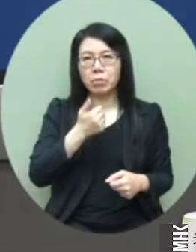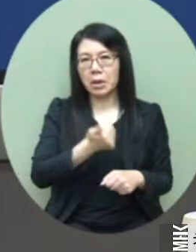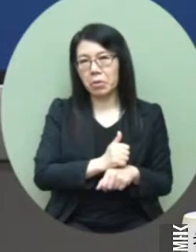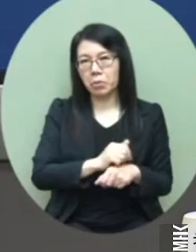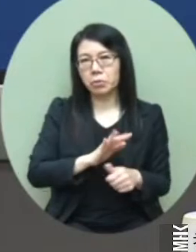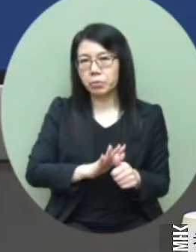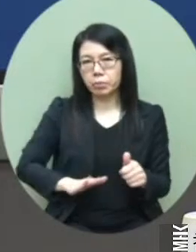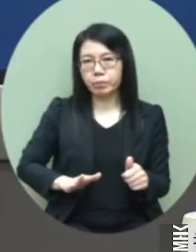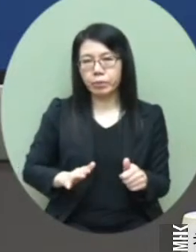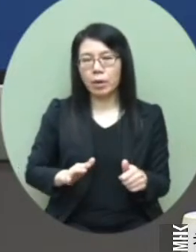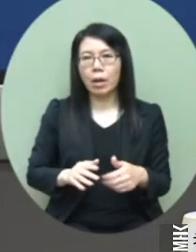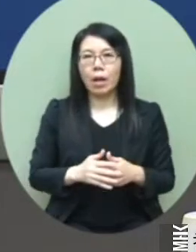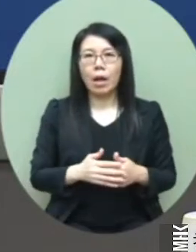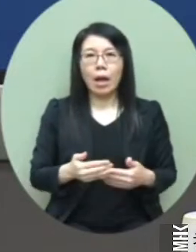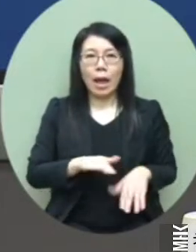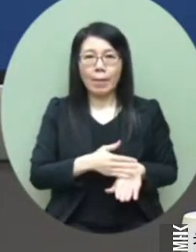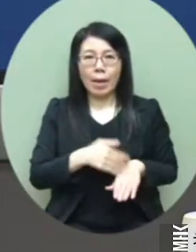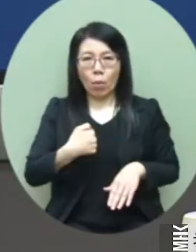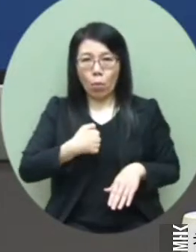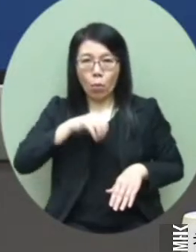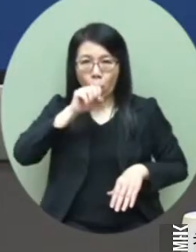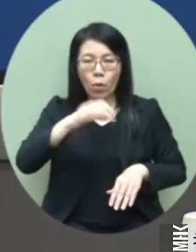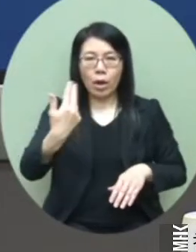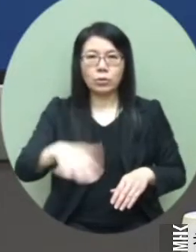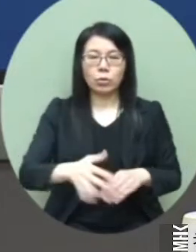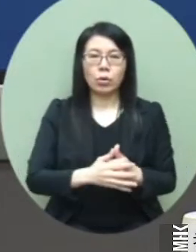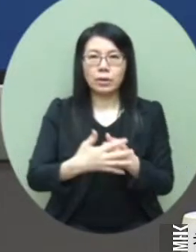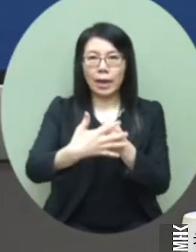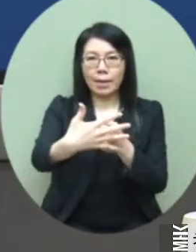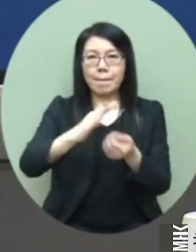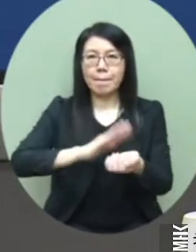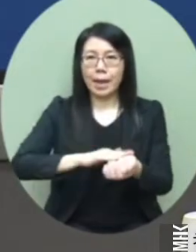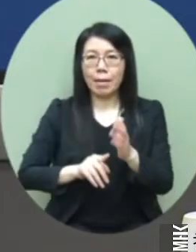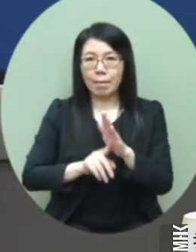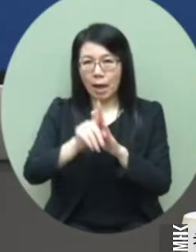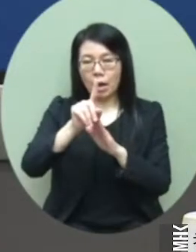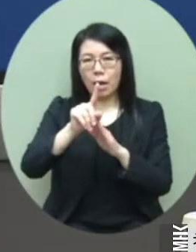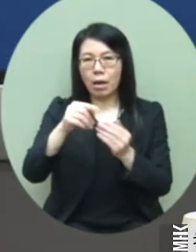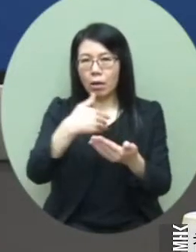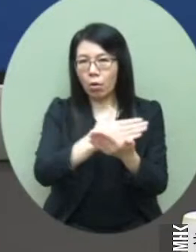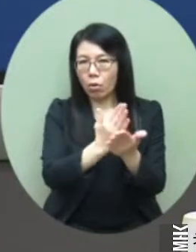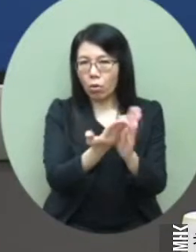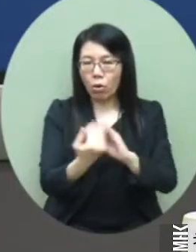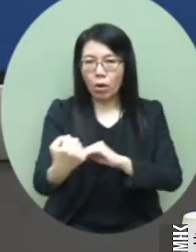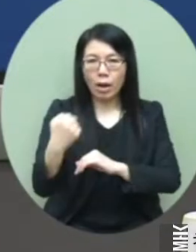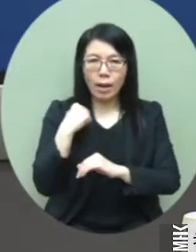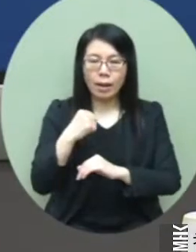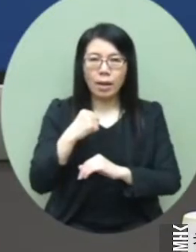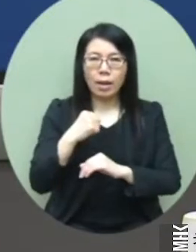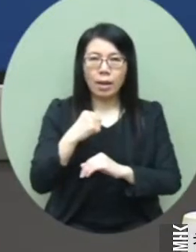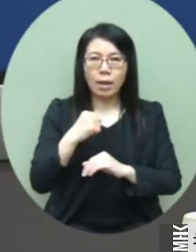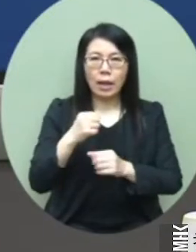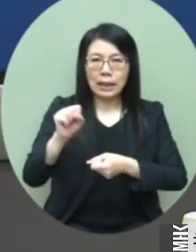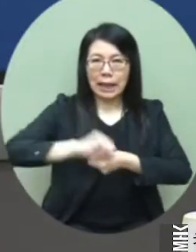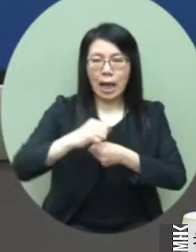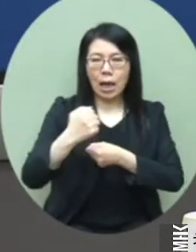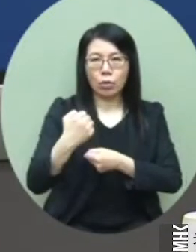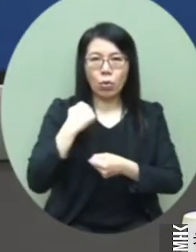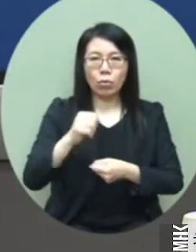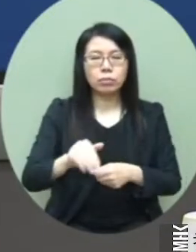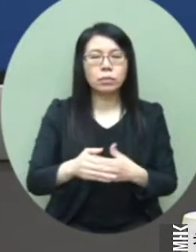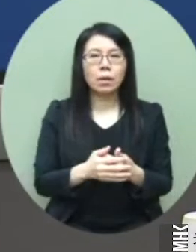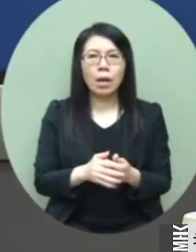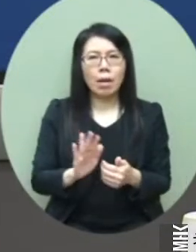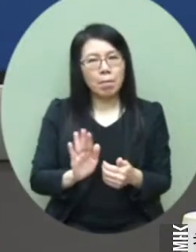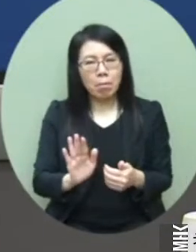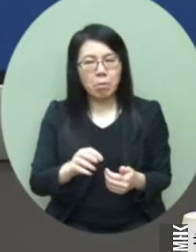響。但係由於我頭先講咧，我哋喺第5波裏邊將各方面嘅能力都係大幅提升，我哋